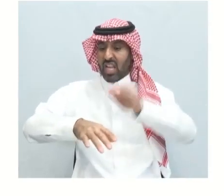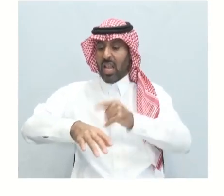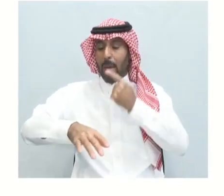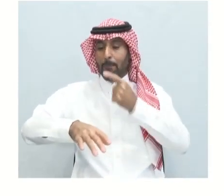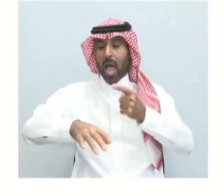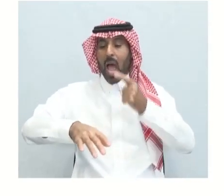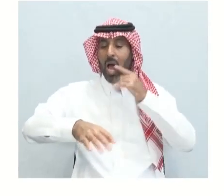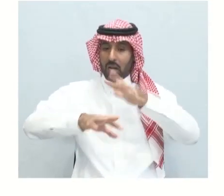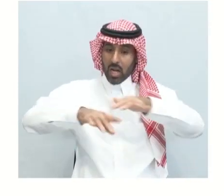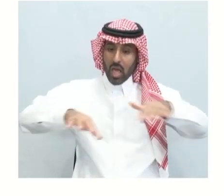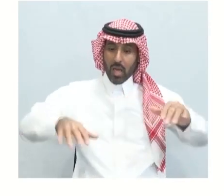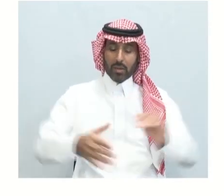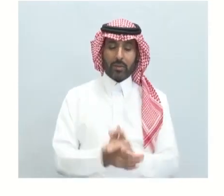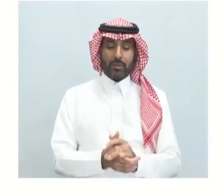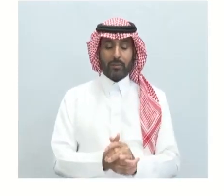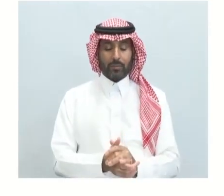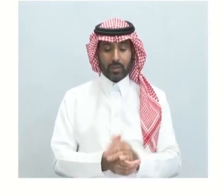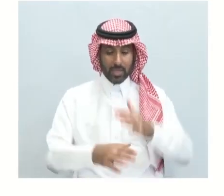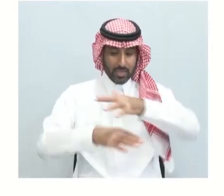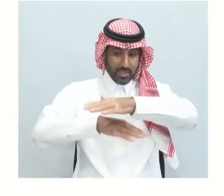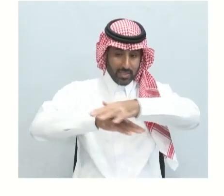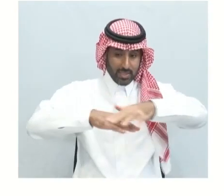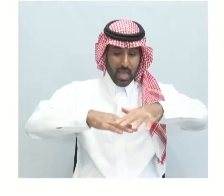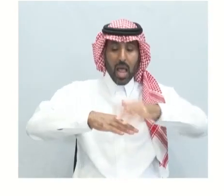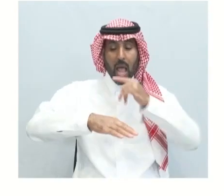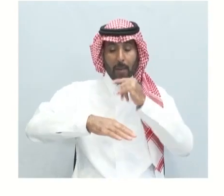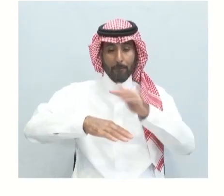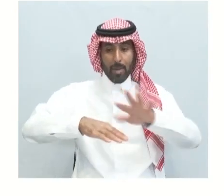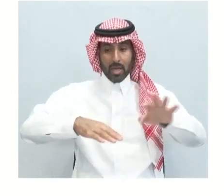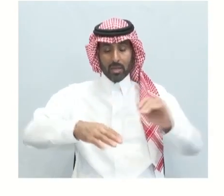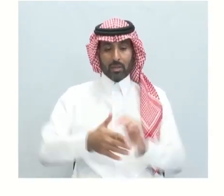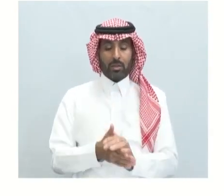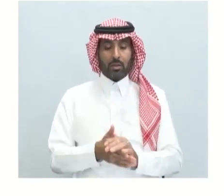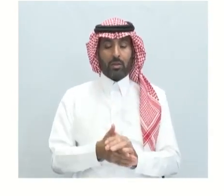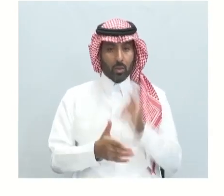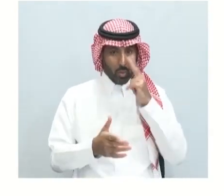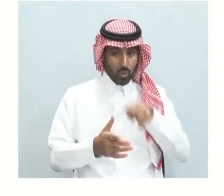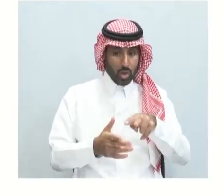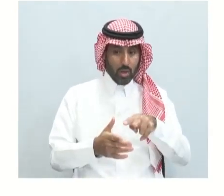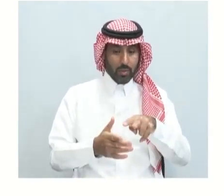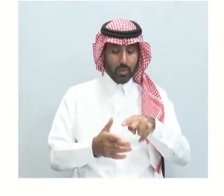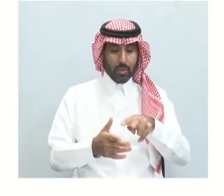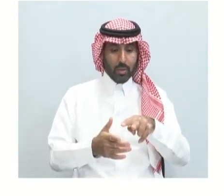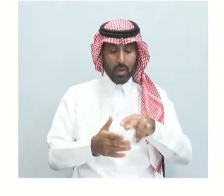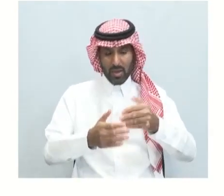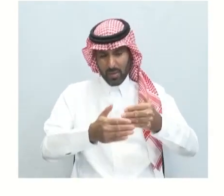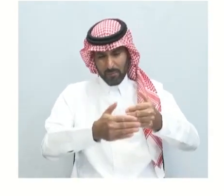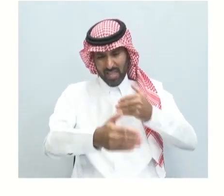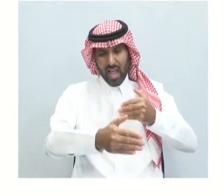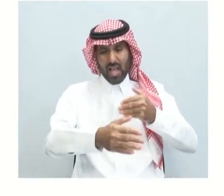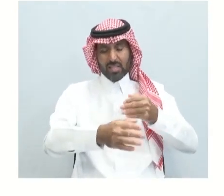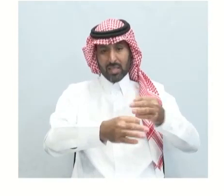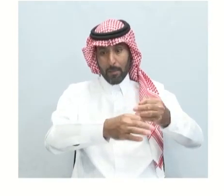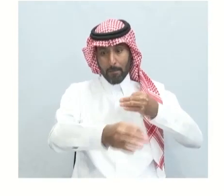نلاحظ هنا الساحل الشرقي للبحر الاحمر وايضا نلاحظ عمليه الابتعاد